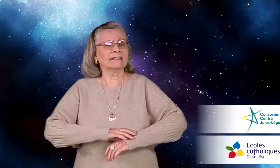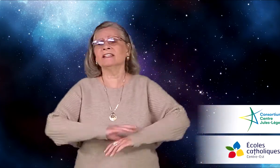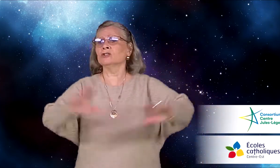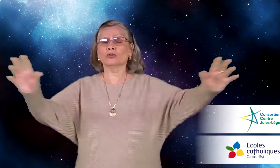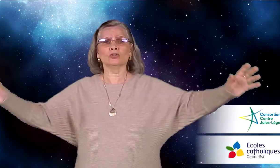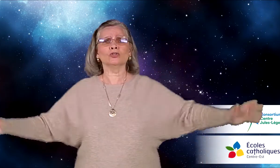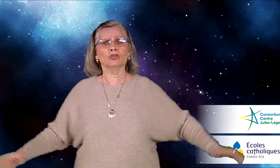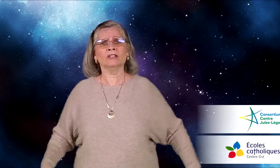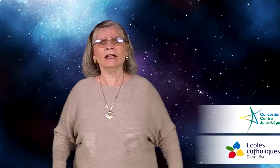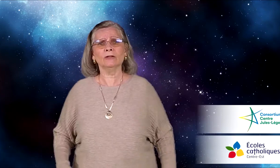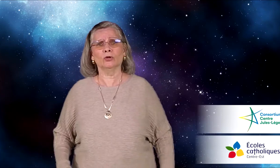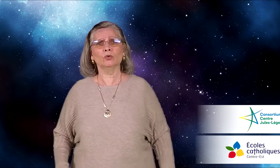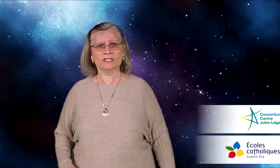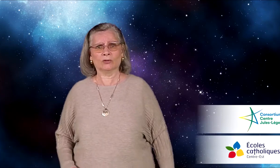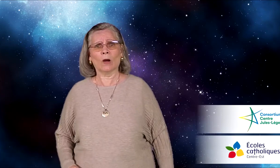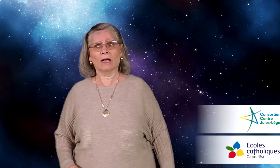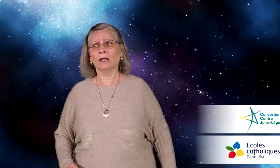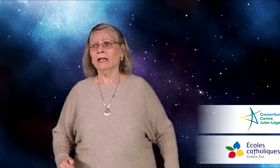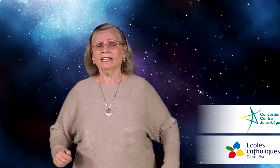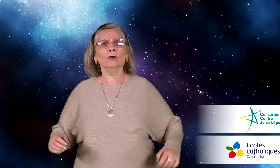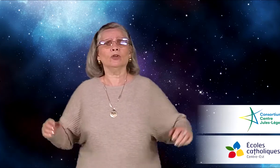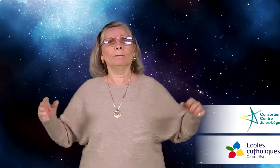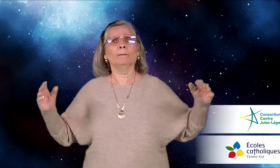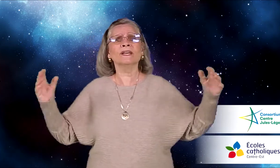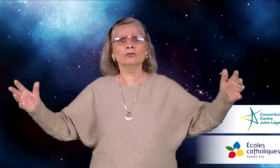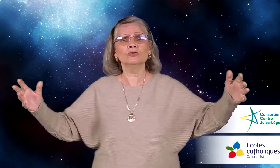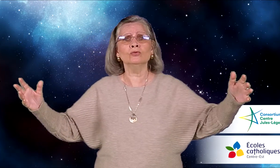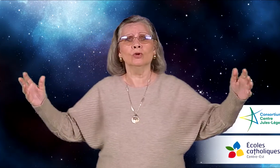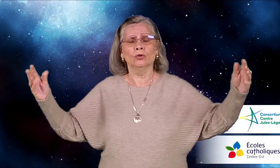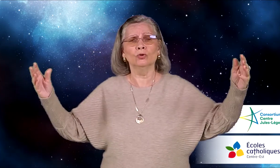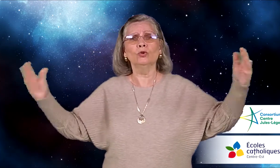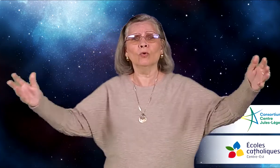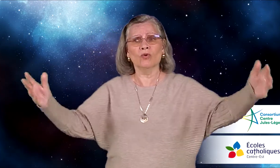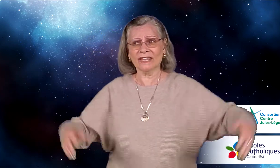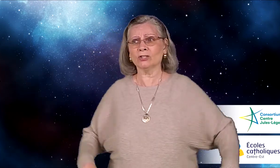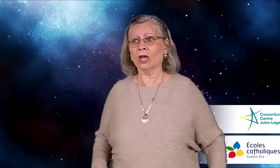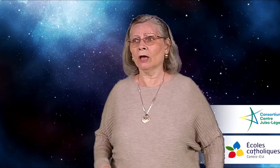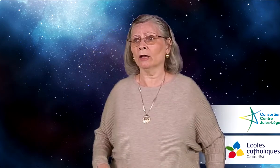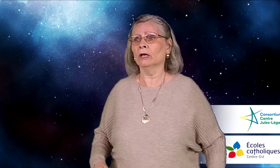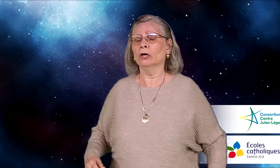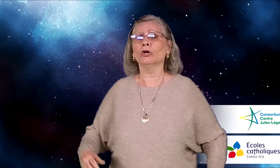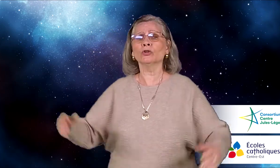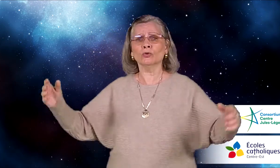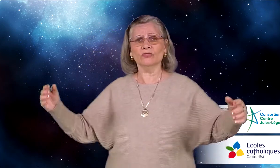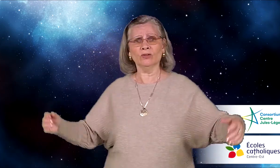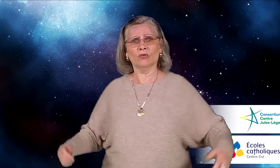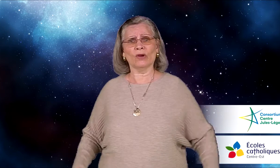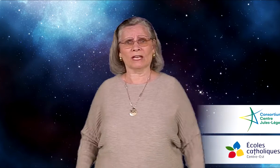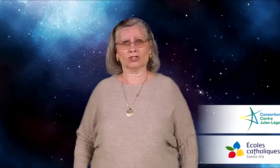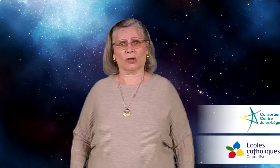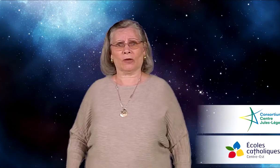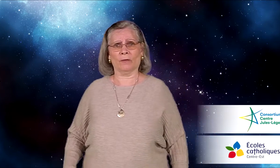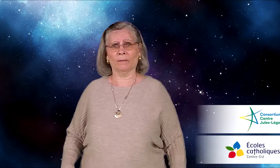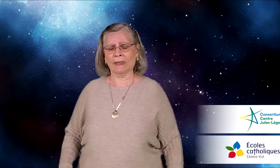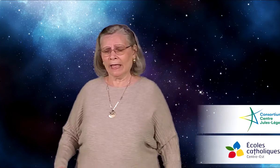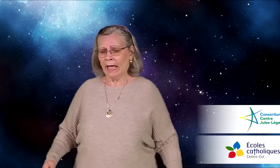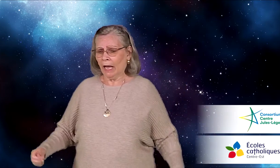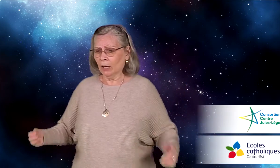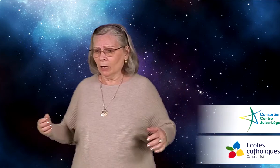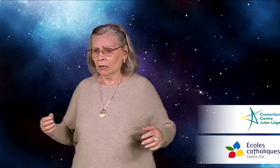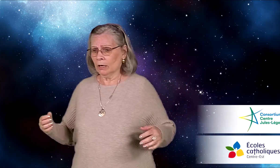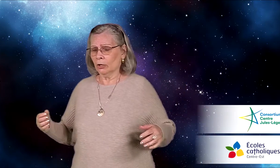la destruction totale de nos étoiles. Et, on a perdu nos voyageurs. Retrouver nos voyageurs.